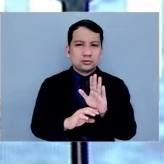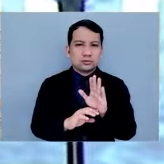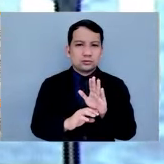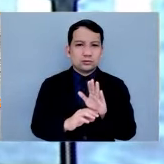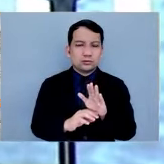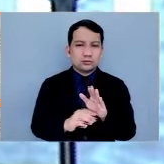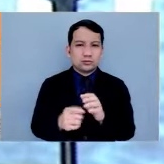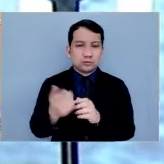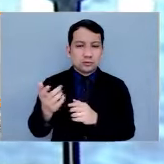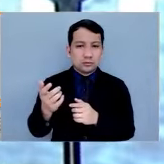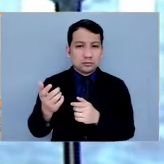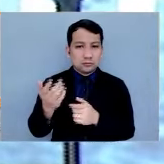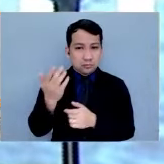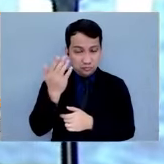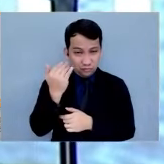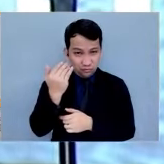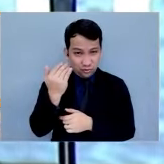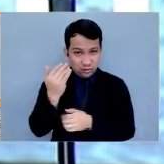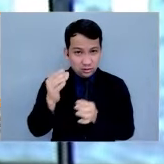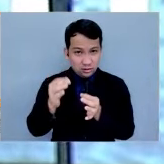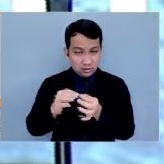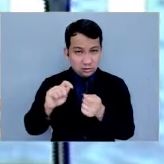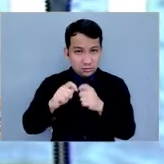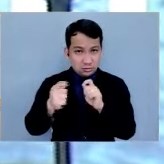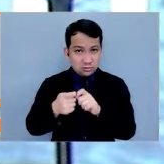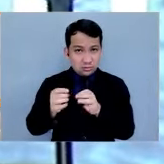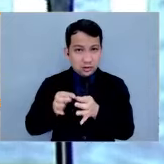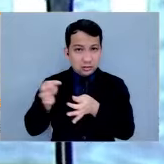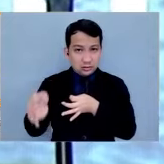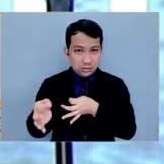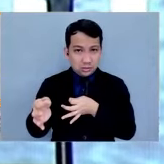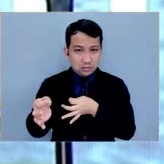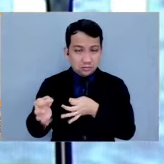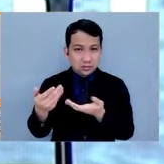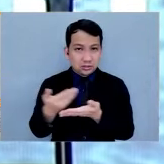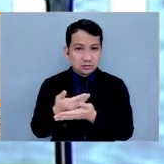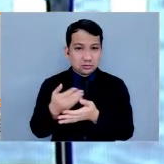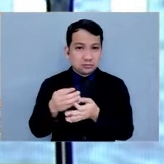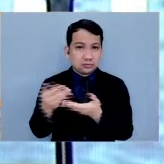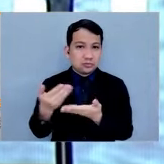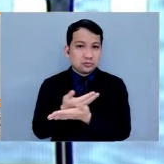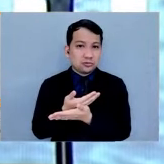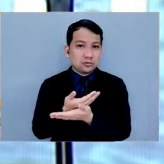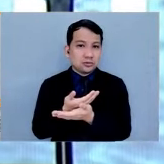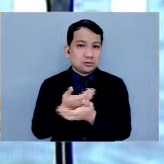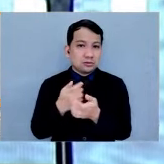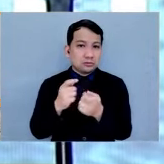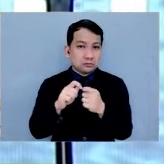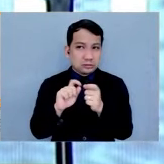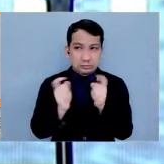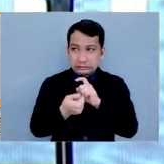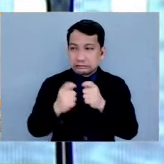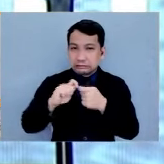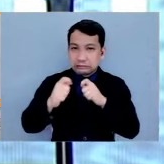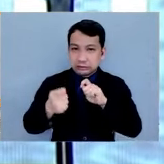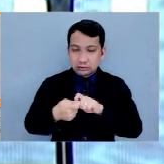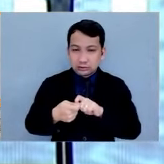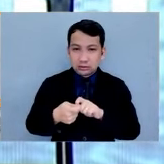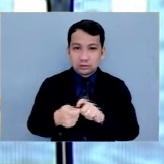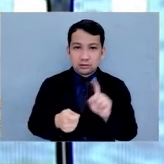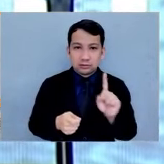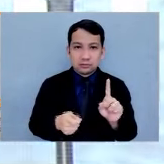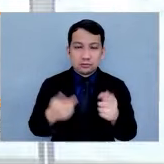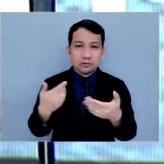para mapabor kanimo nga muling ko ra niya o nga ita pag-usa